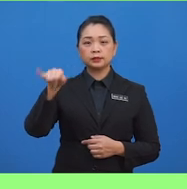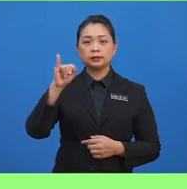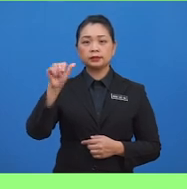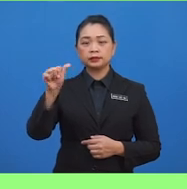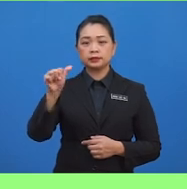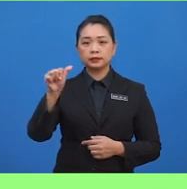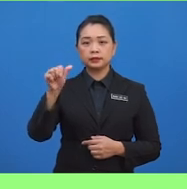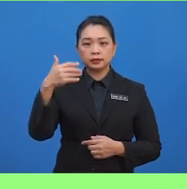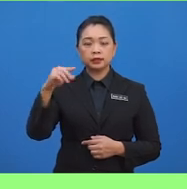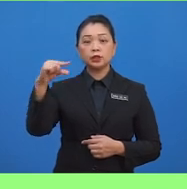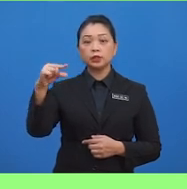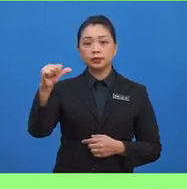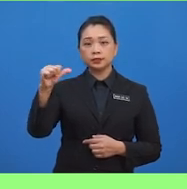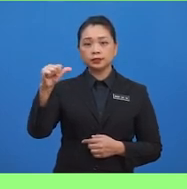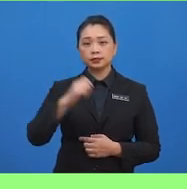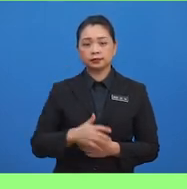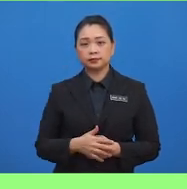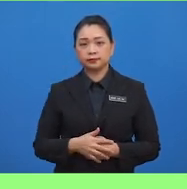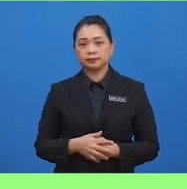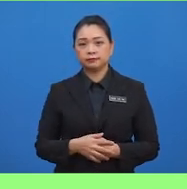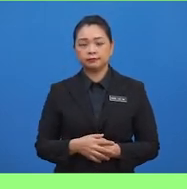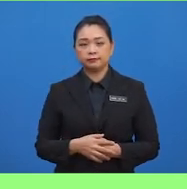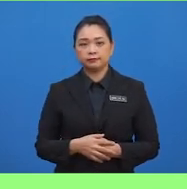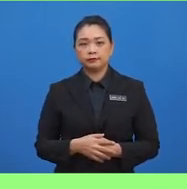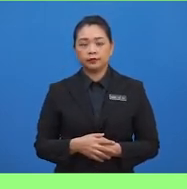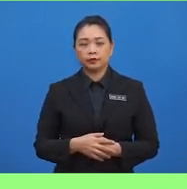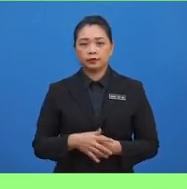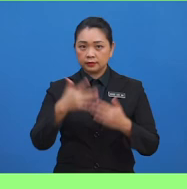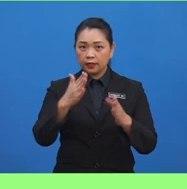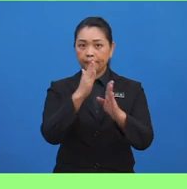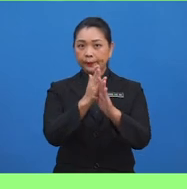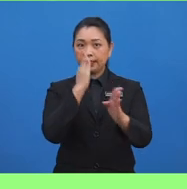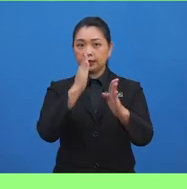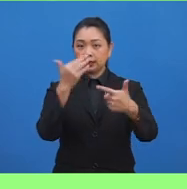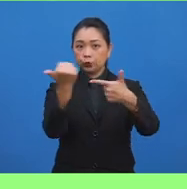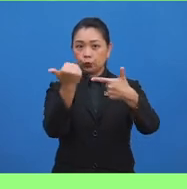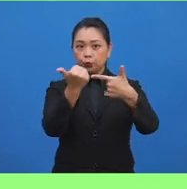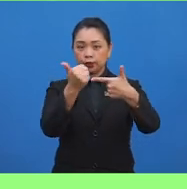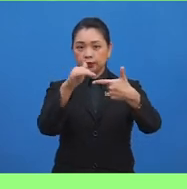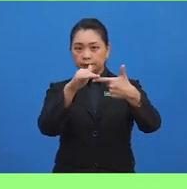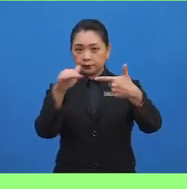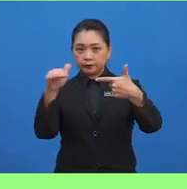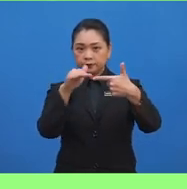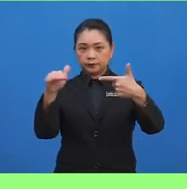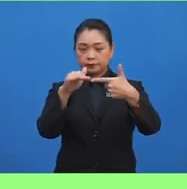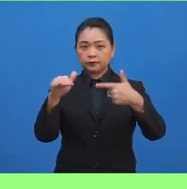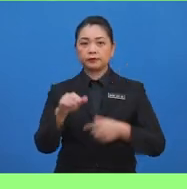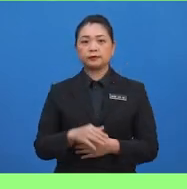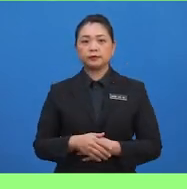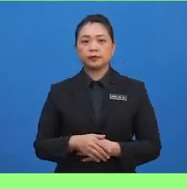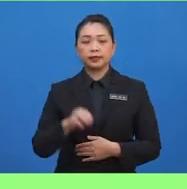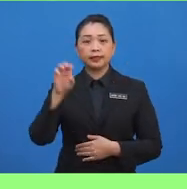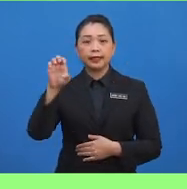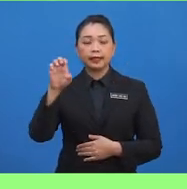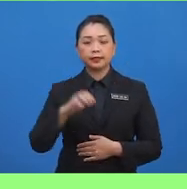dan ke-10 Gaga di baris kedua suku kata Pertama eh